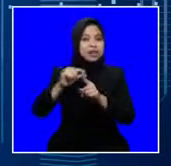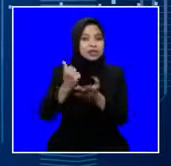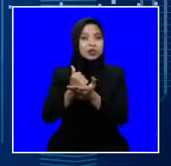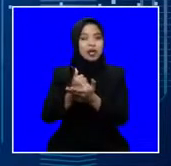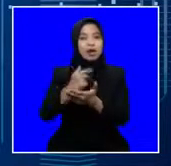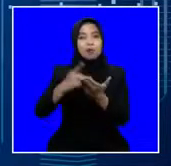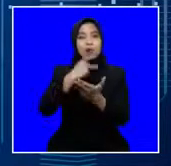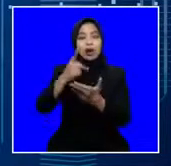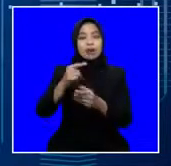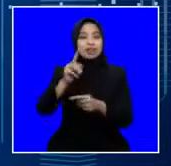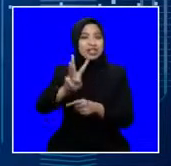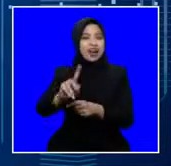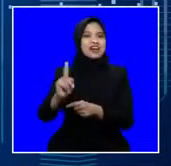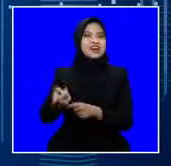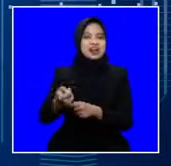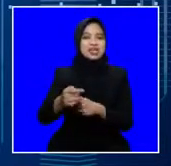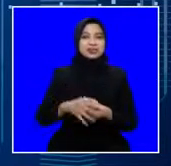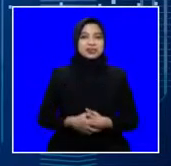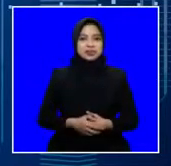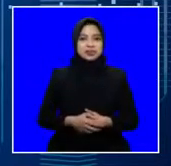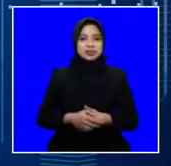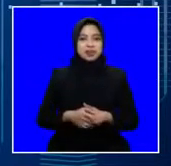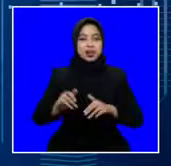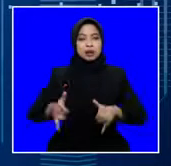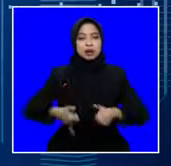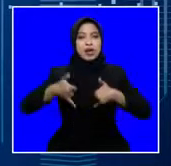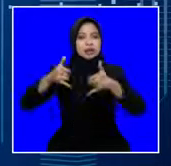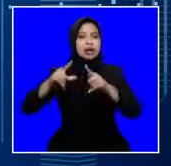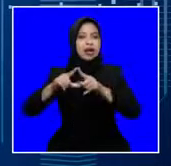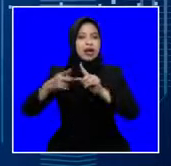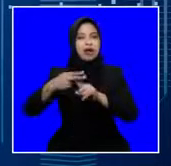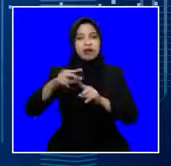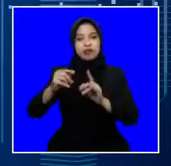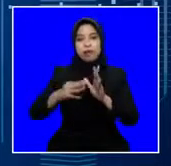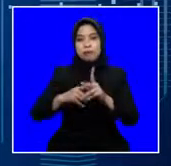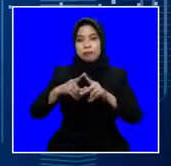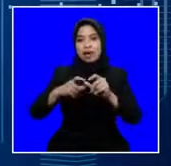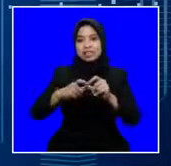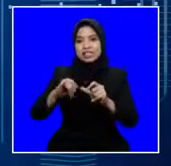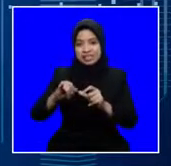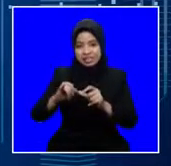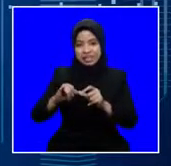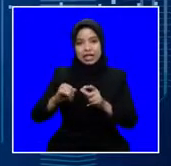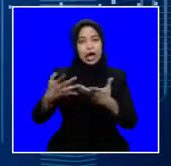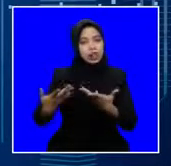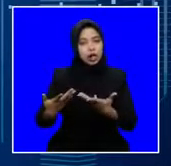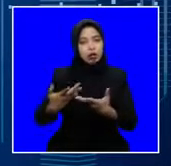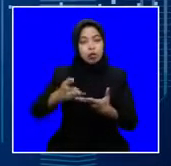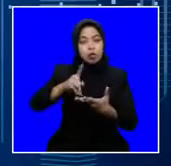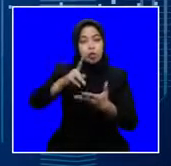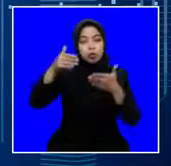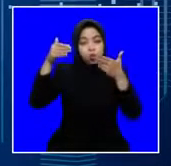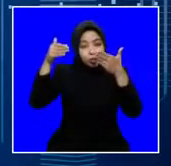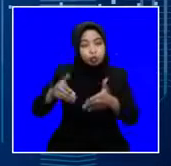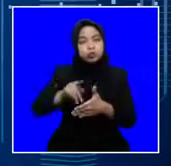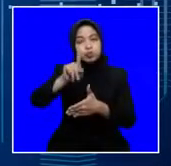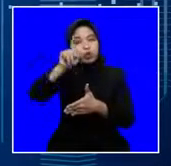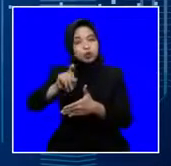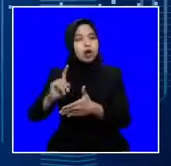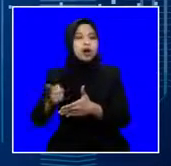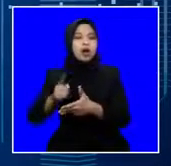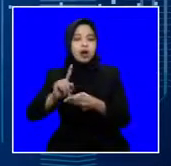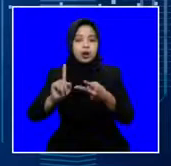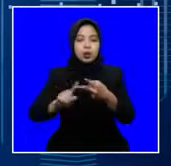utama di LPDP. Beasiswa afirmasi, ini untuk yang benar-benar kebutuhan khusus dan